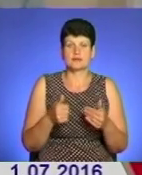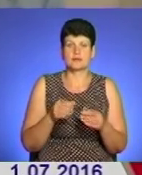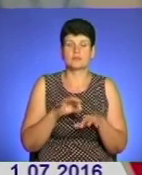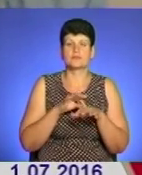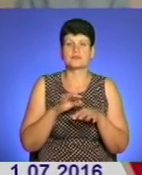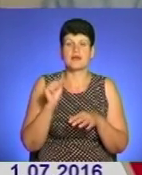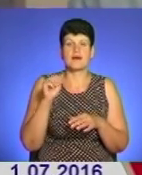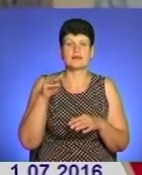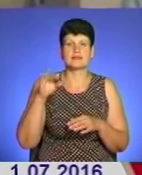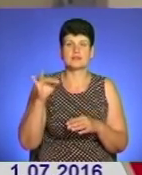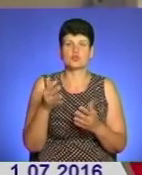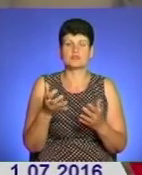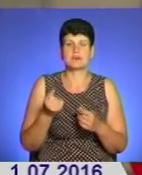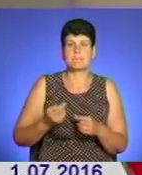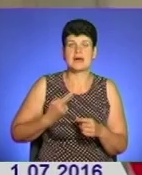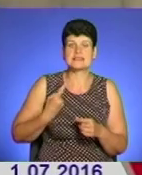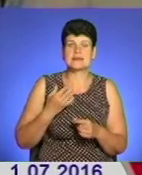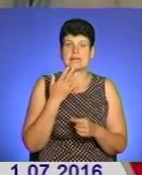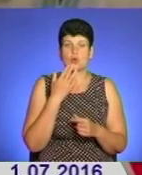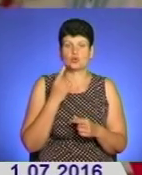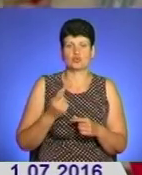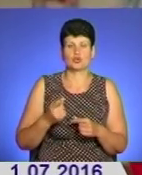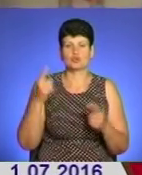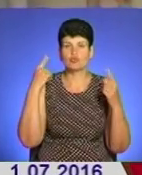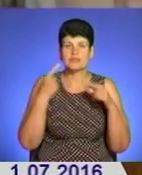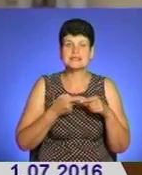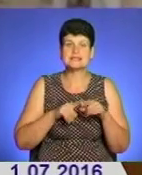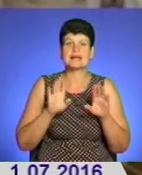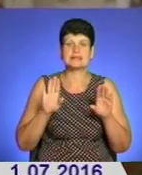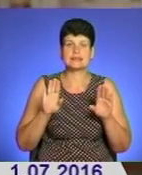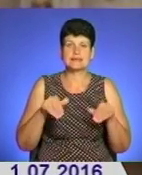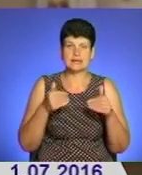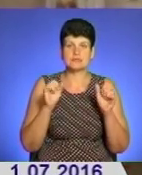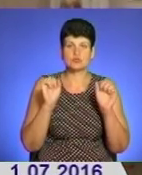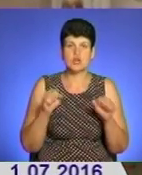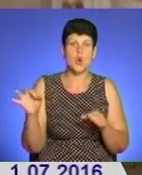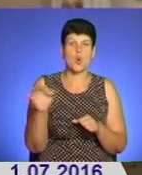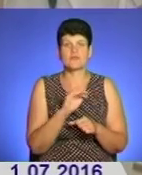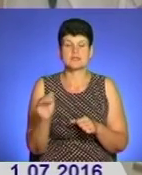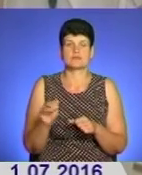аби отримати звання майстра народної творчості. Це дасть можливість офіційно